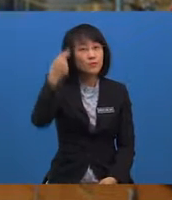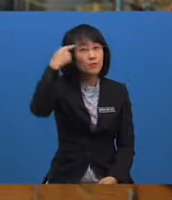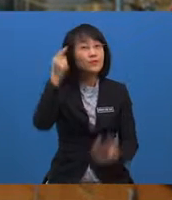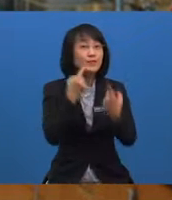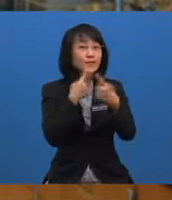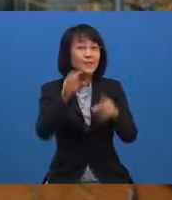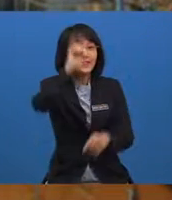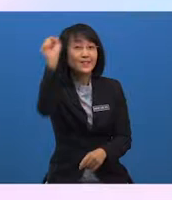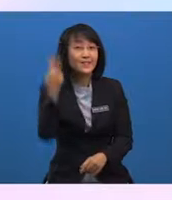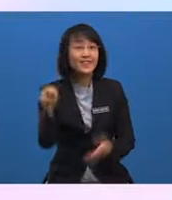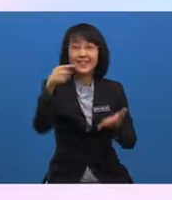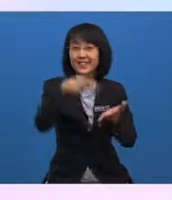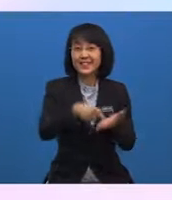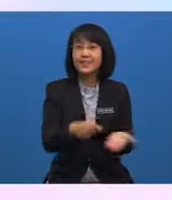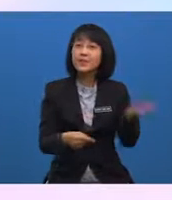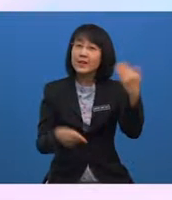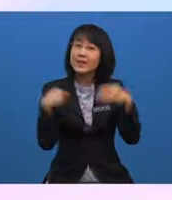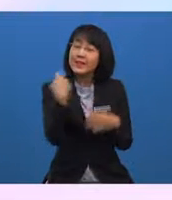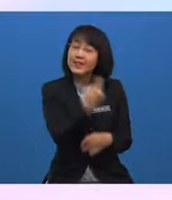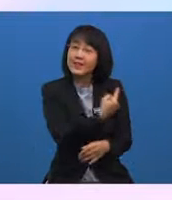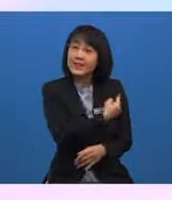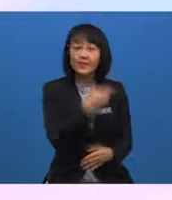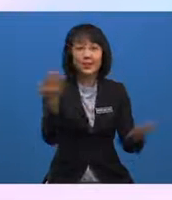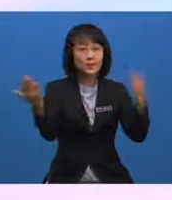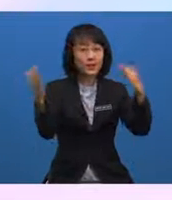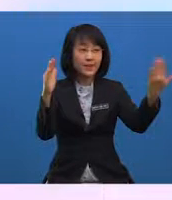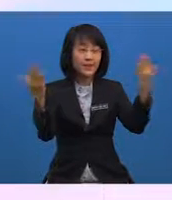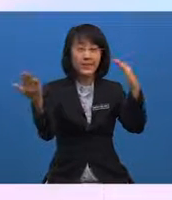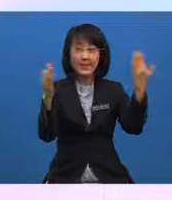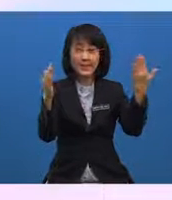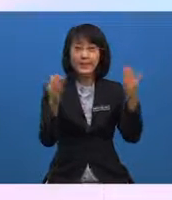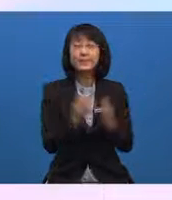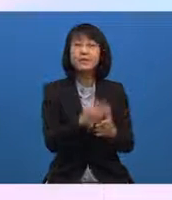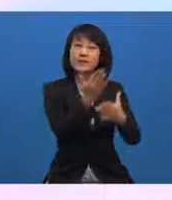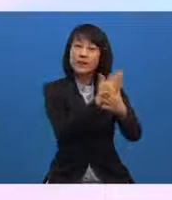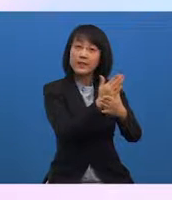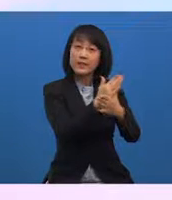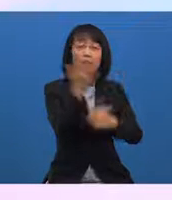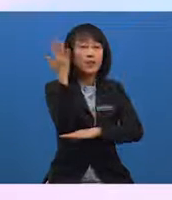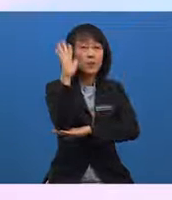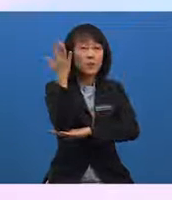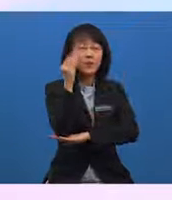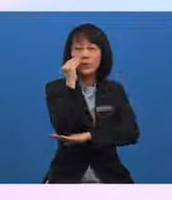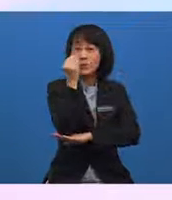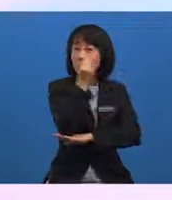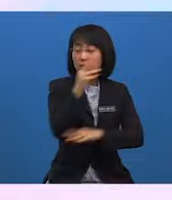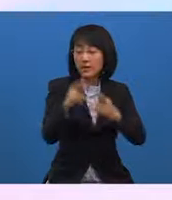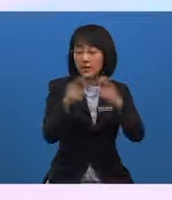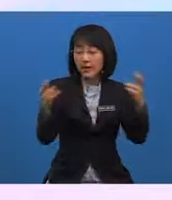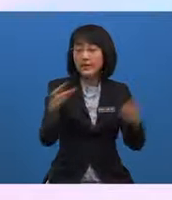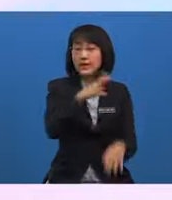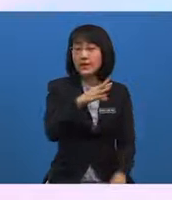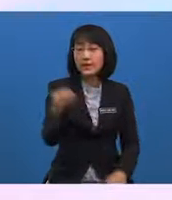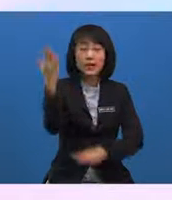Untuk menjawab soalan ini, mari kita bandingkan antara pokok bunga raya dan pokok bunga ros.